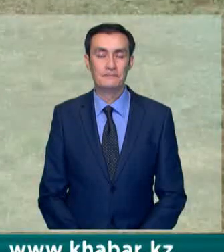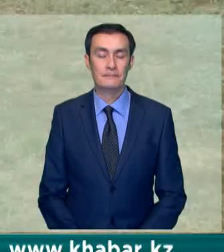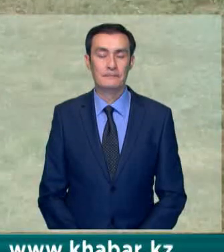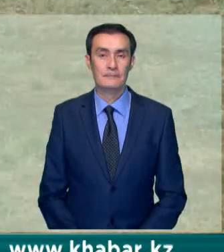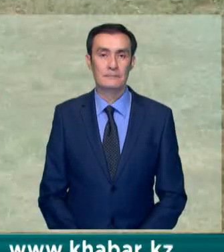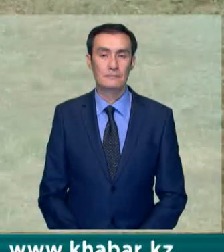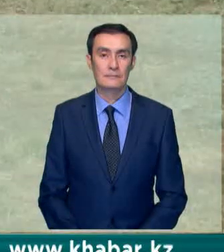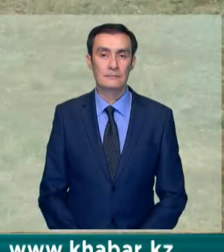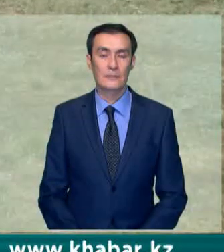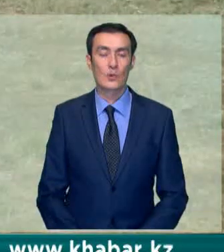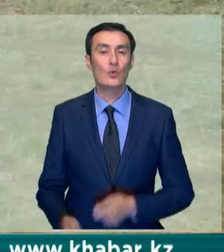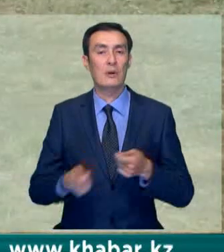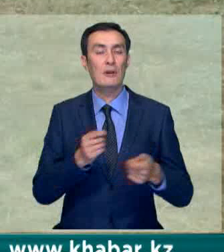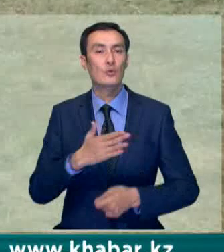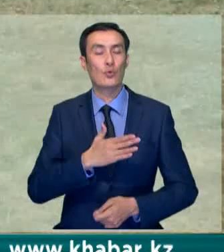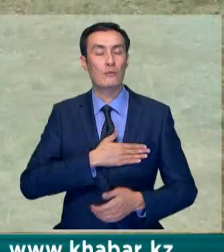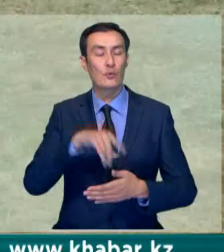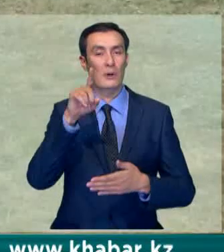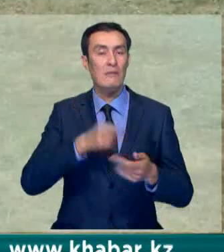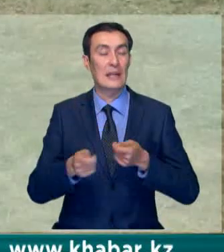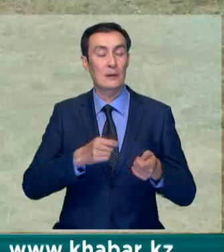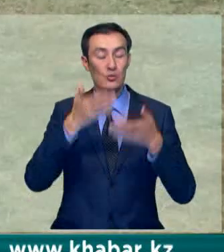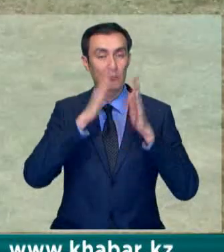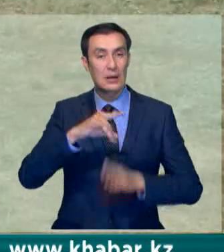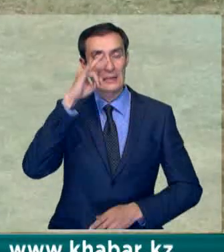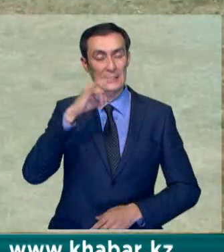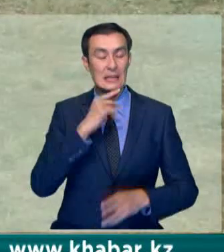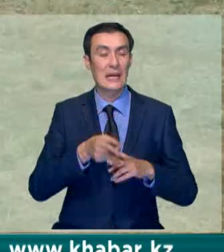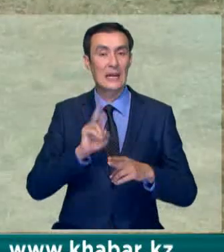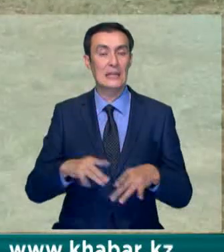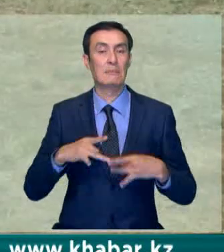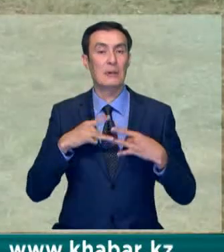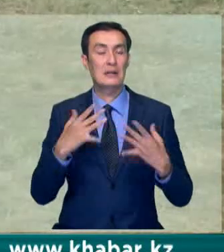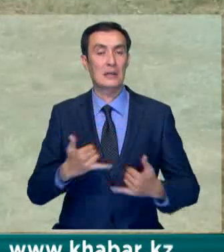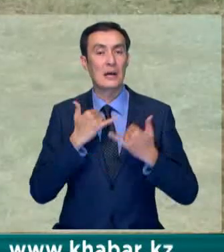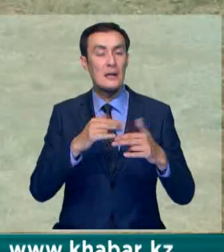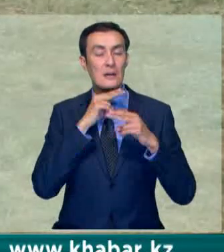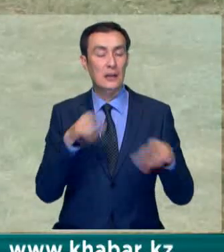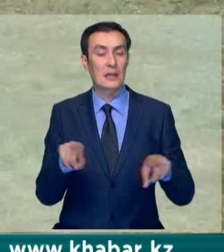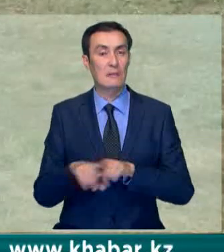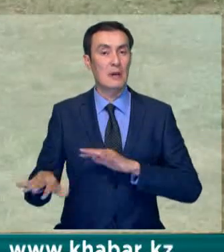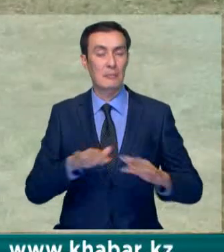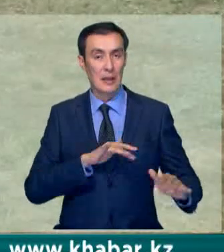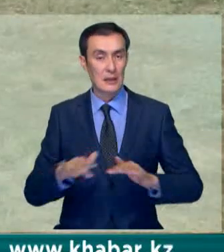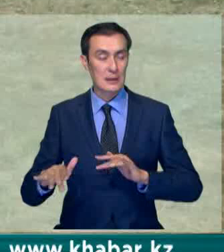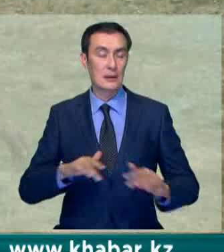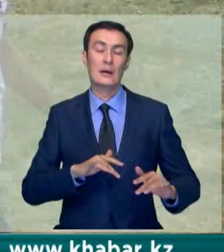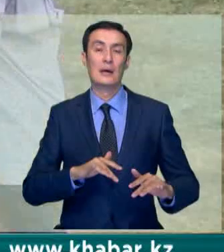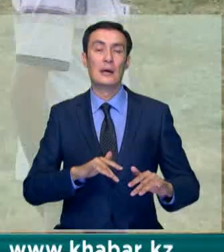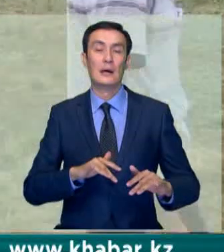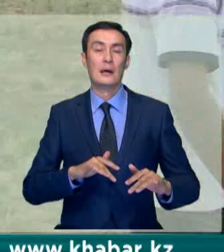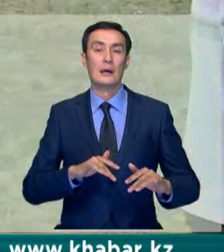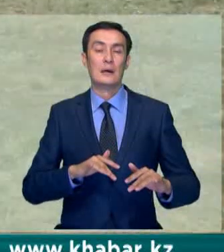Духовное управление мусульман Казахстана именно акцентирует вот эти праздники на проведение таких мероприятий. То